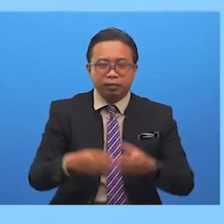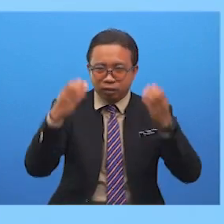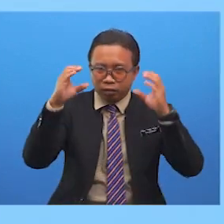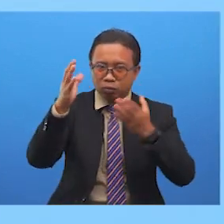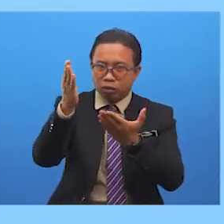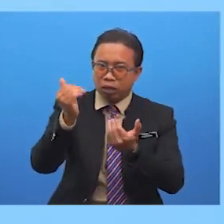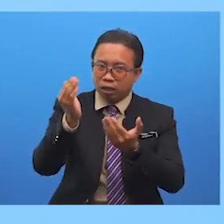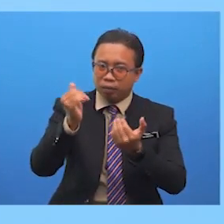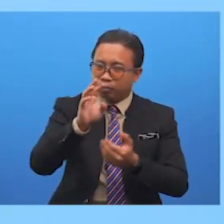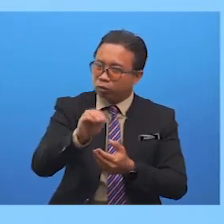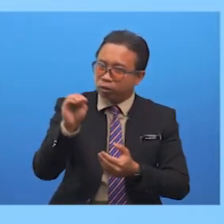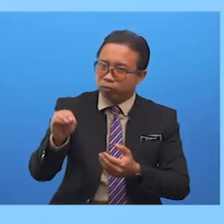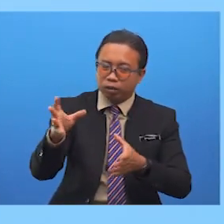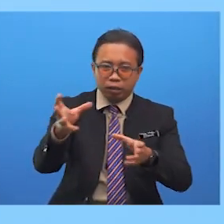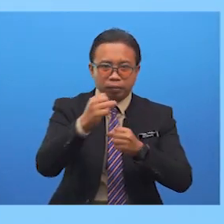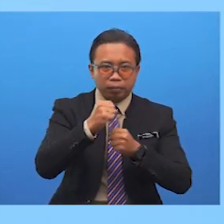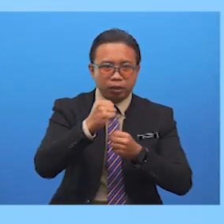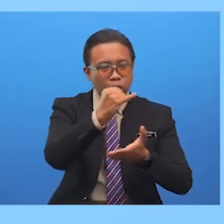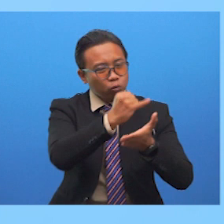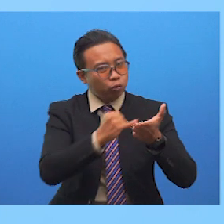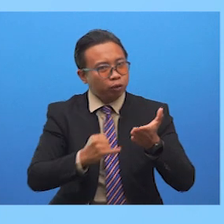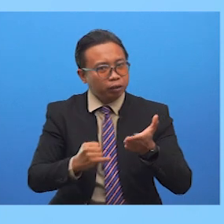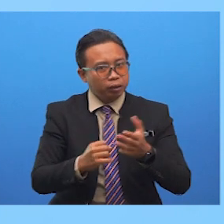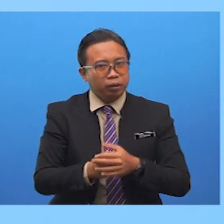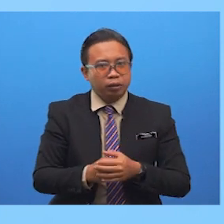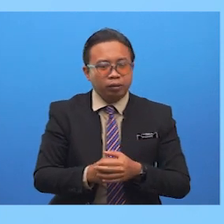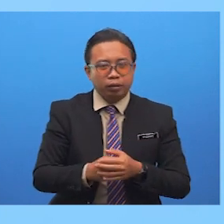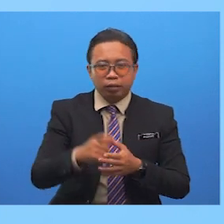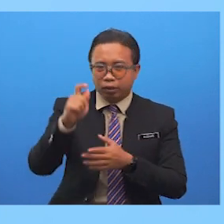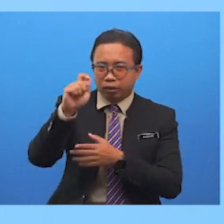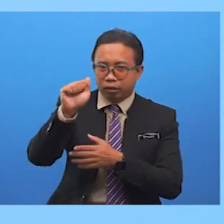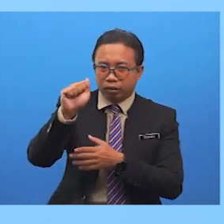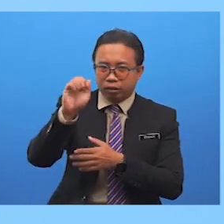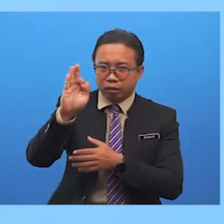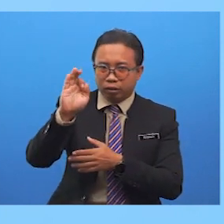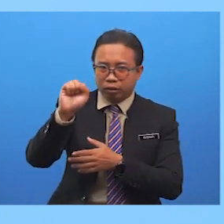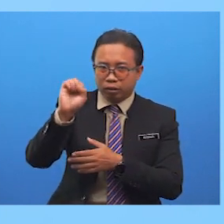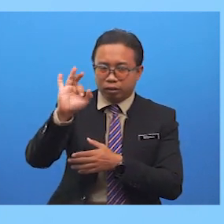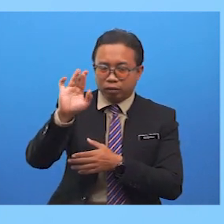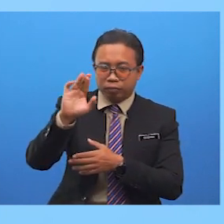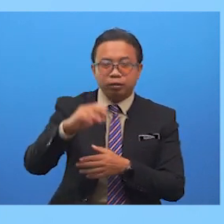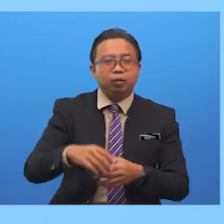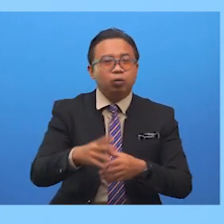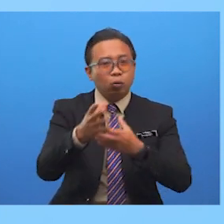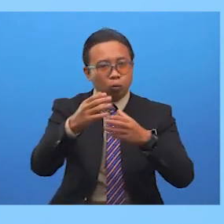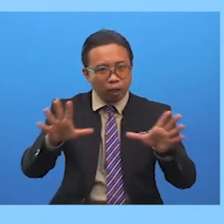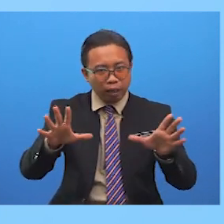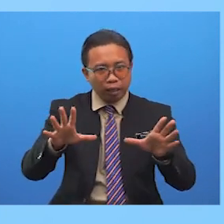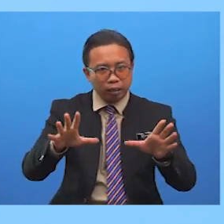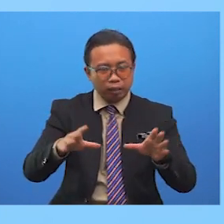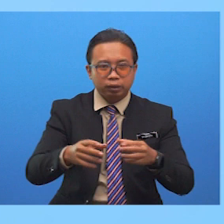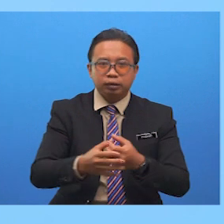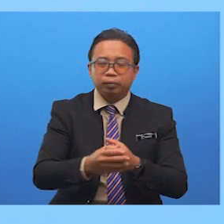chegou berharap murid-murid dapat melukis mentafsir mengurai serta